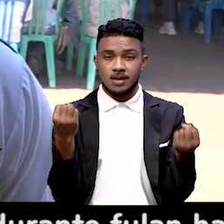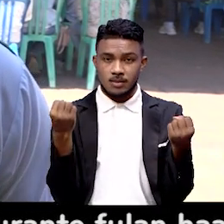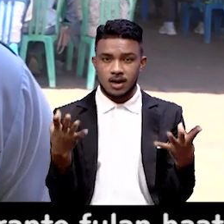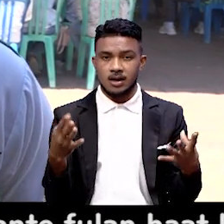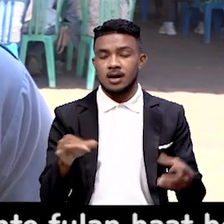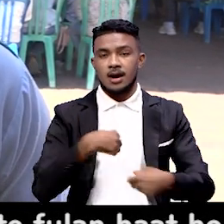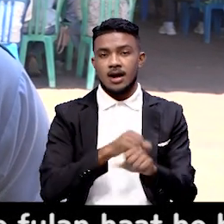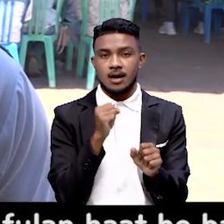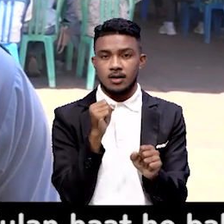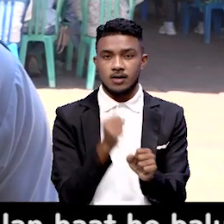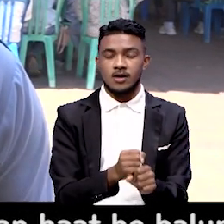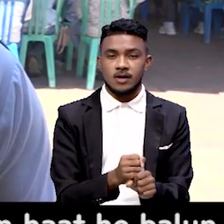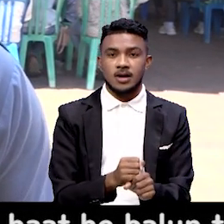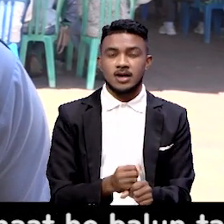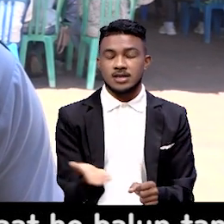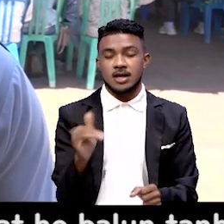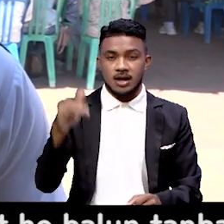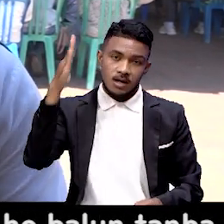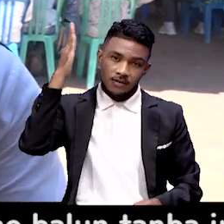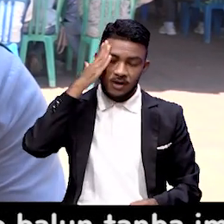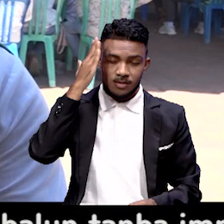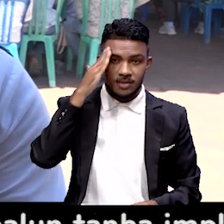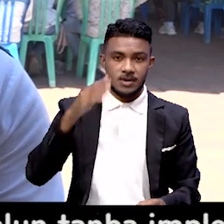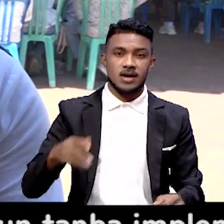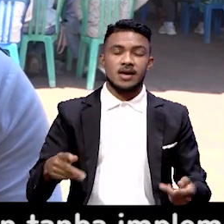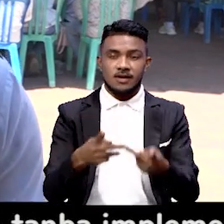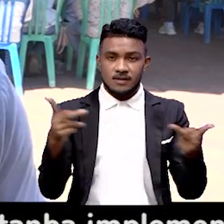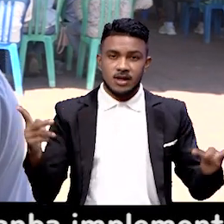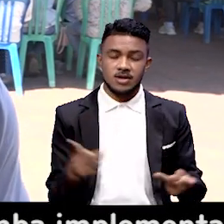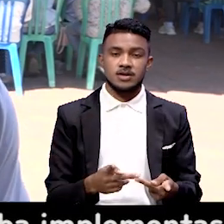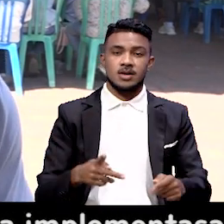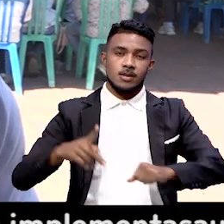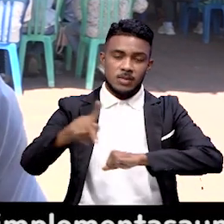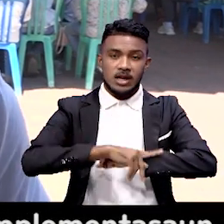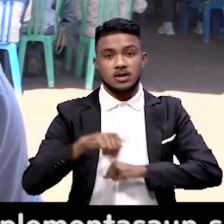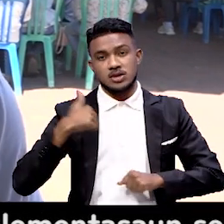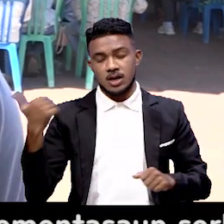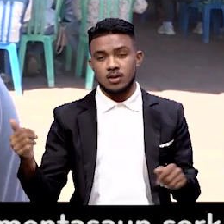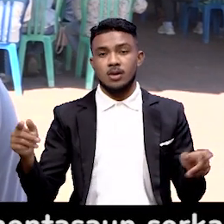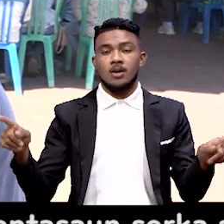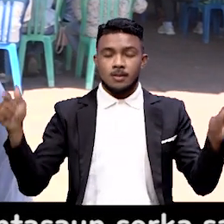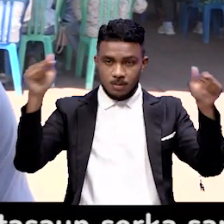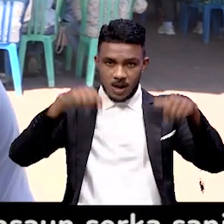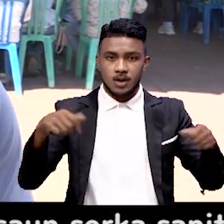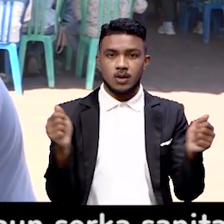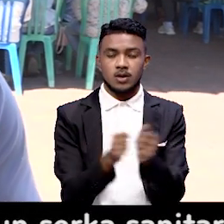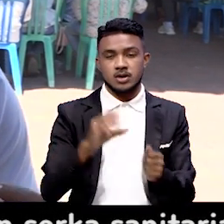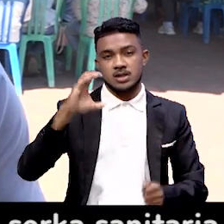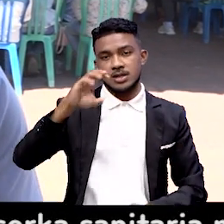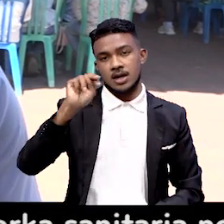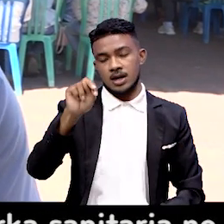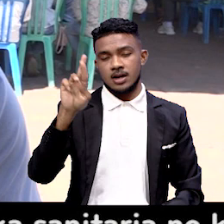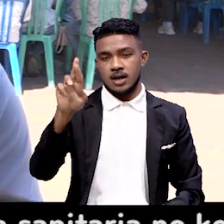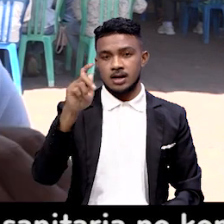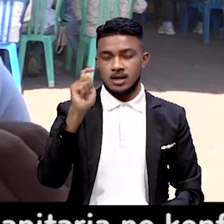i sira reafirma sirni posisaun sira usi partido selu tengi mai ho ia Senarte tambah sirah karak